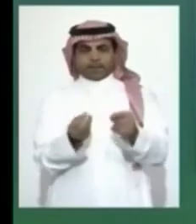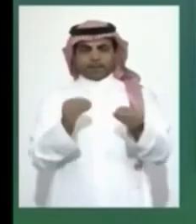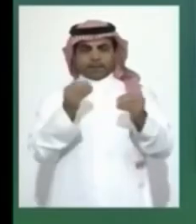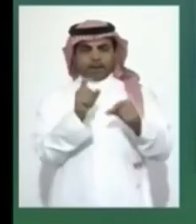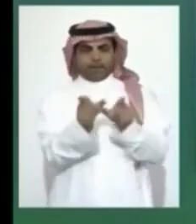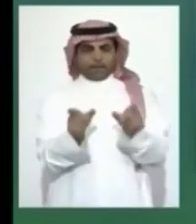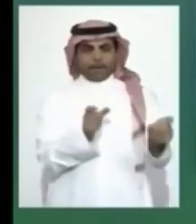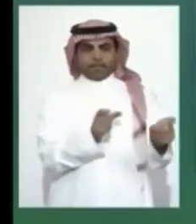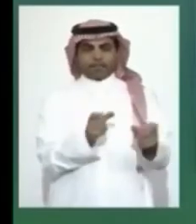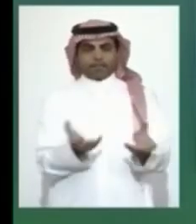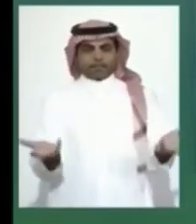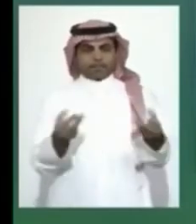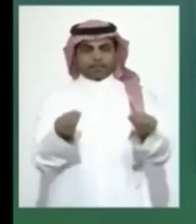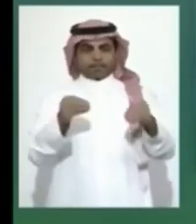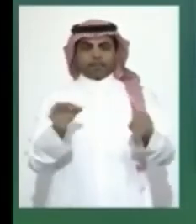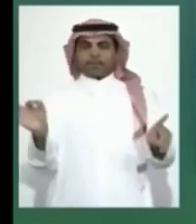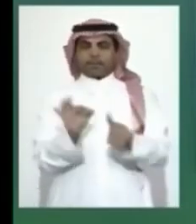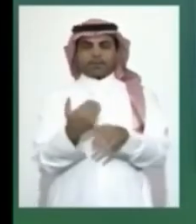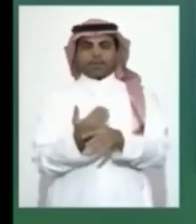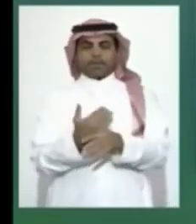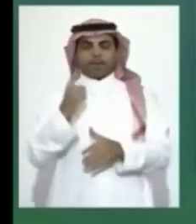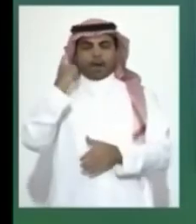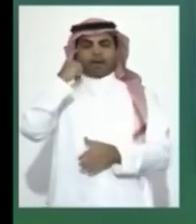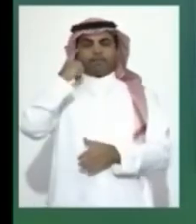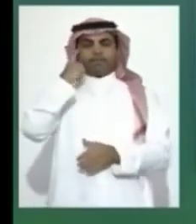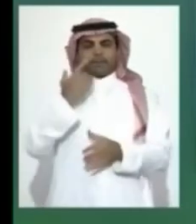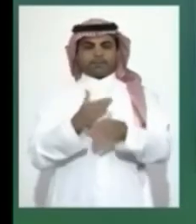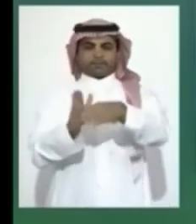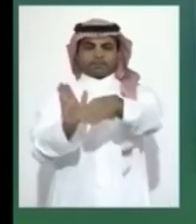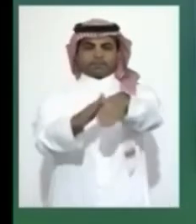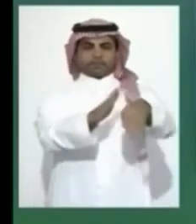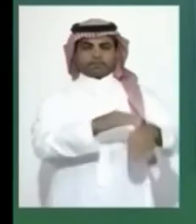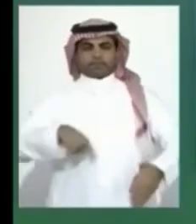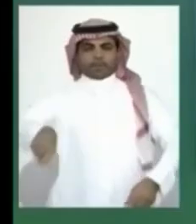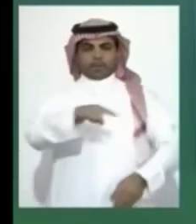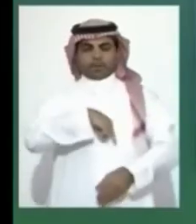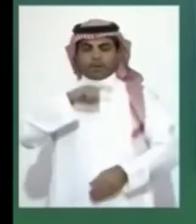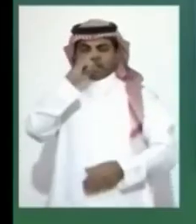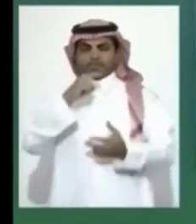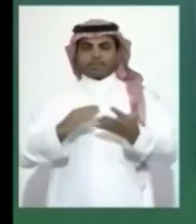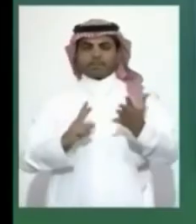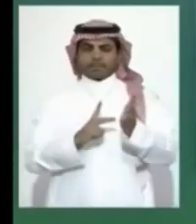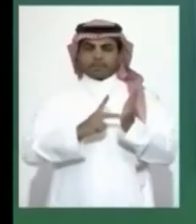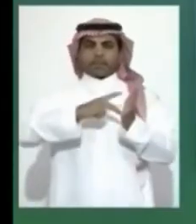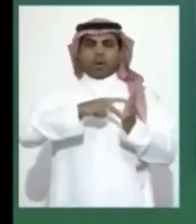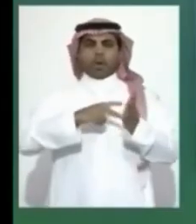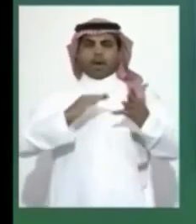الأخرى يظل يجعلنا دائما نوصي بأن نحن لا نزال في مراحل مهم جدا